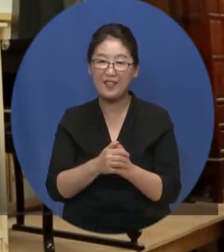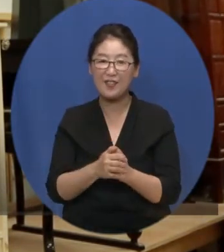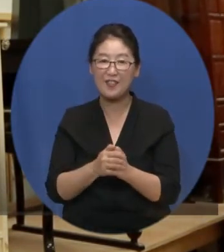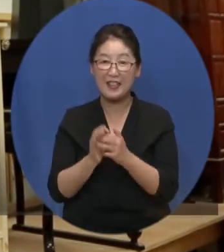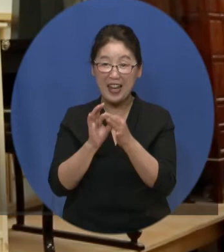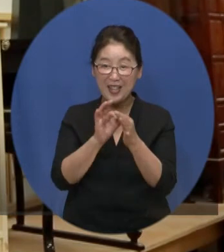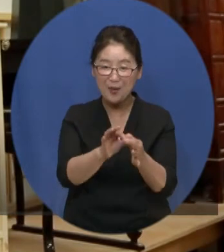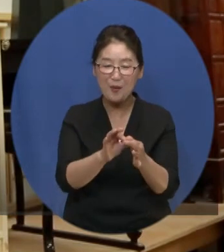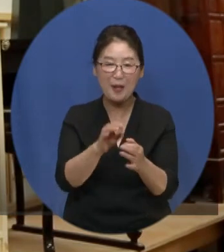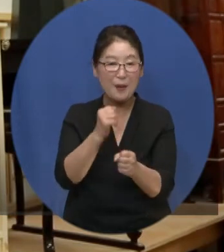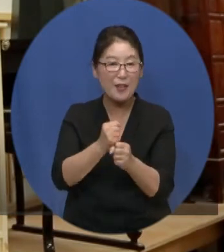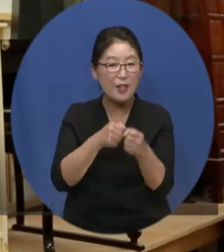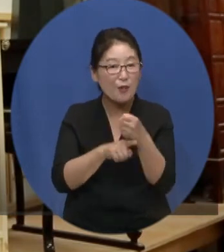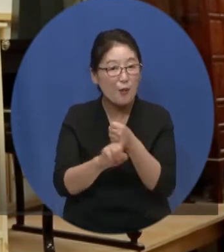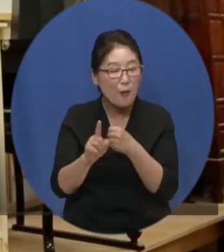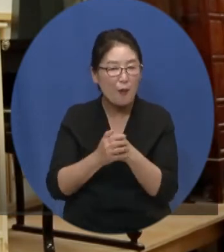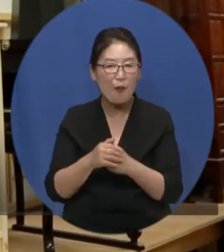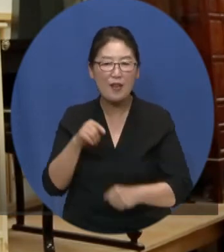성취가